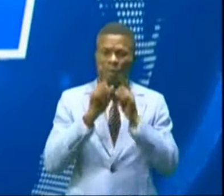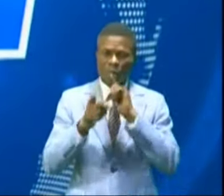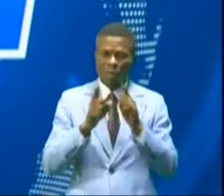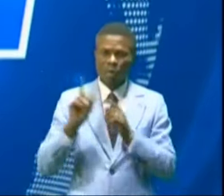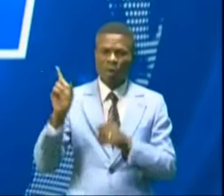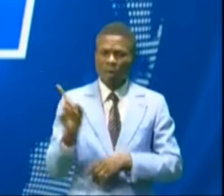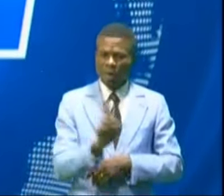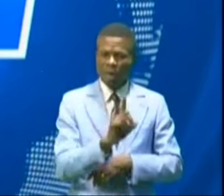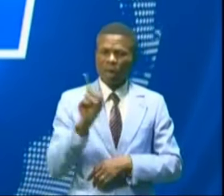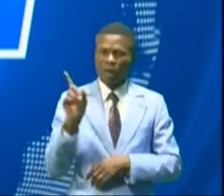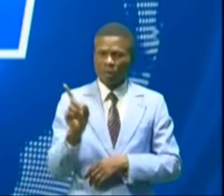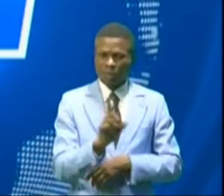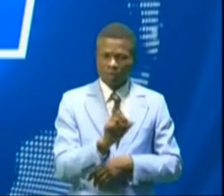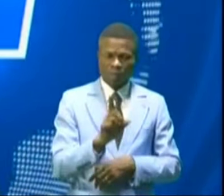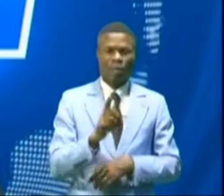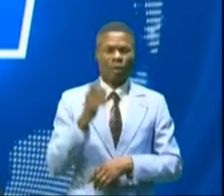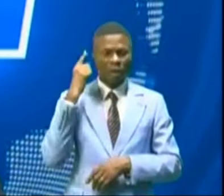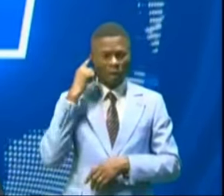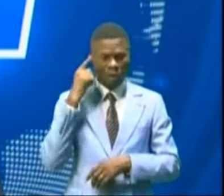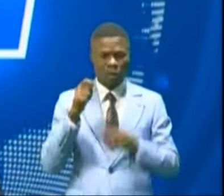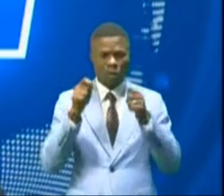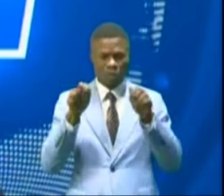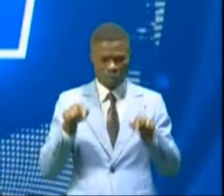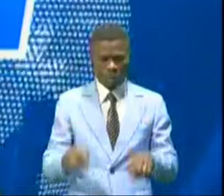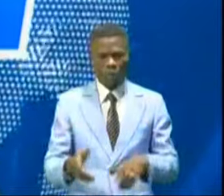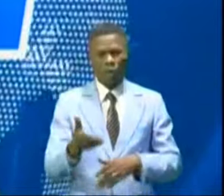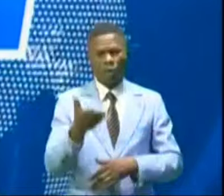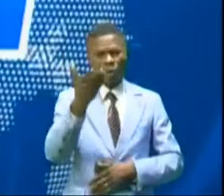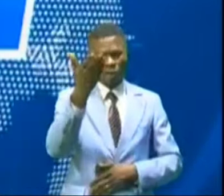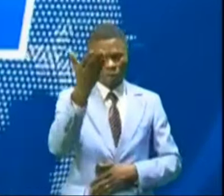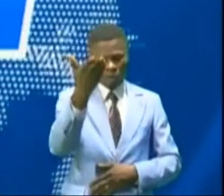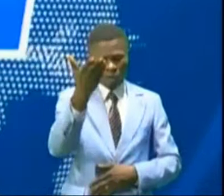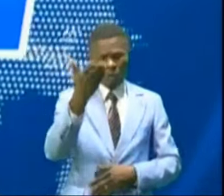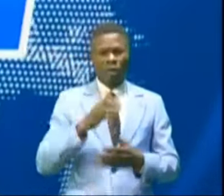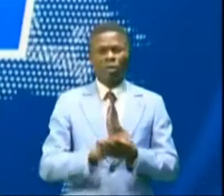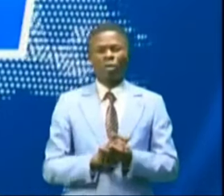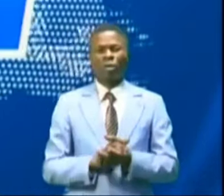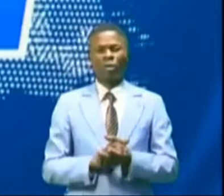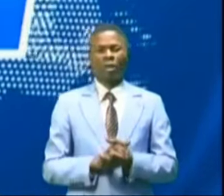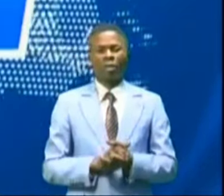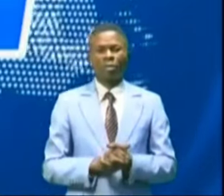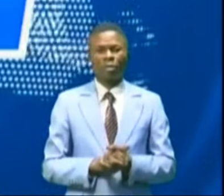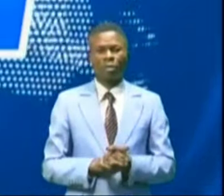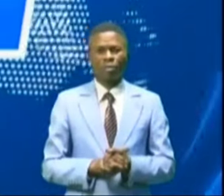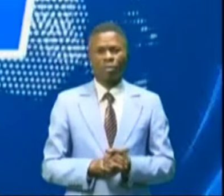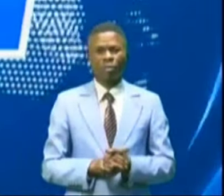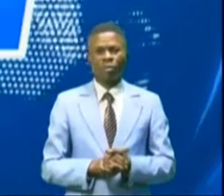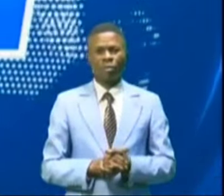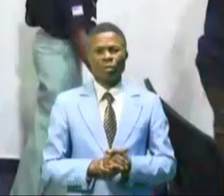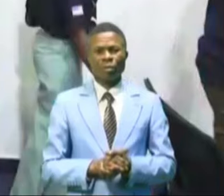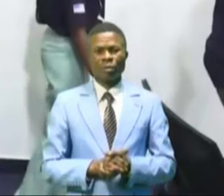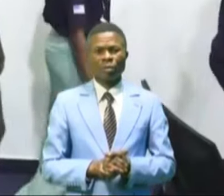tour à tour. On les écoute au micro de Gaëtan.